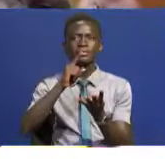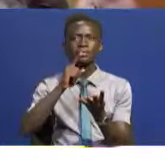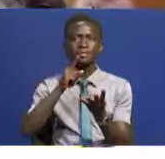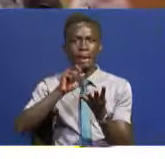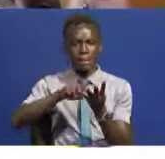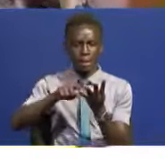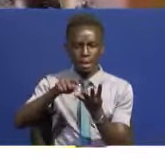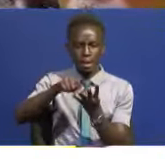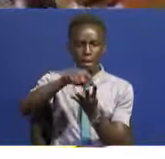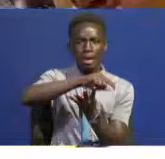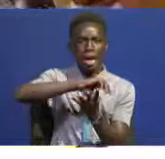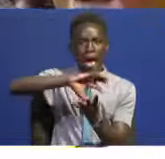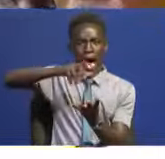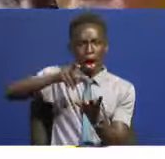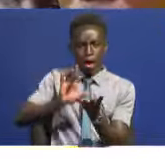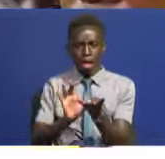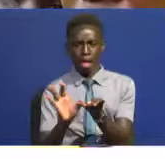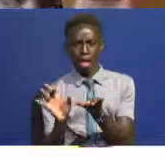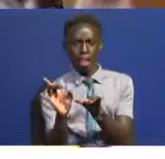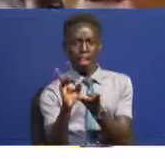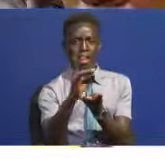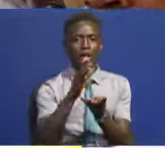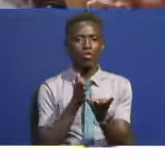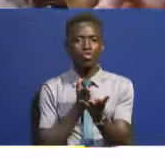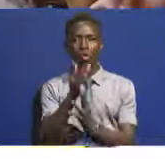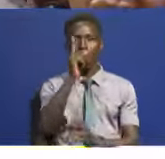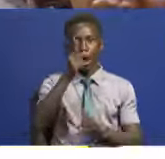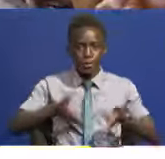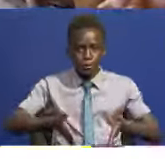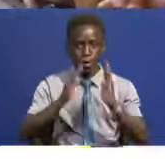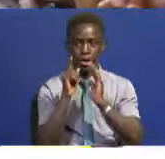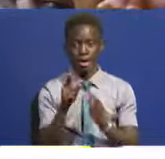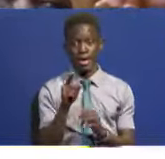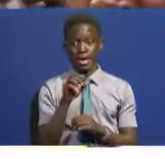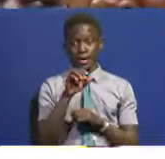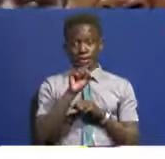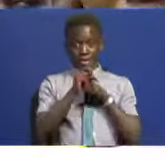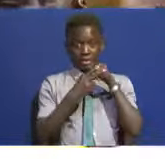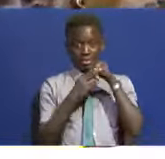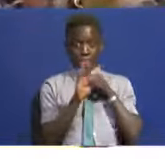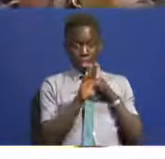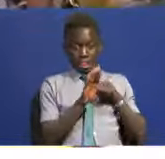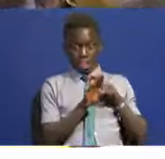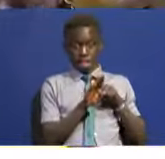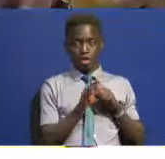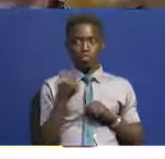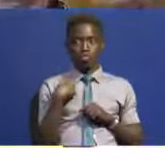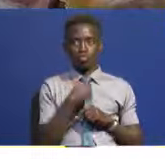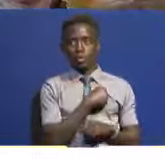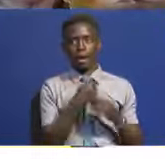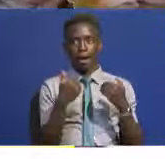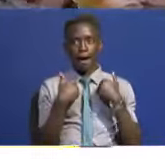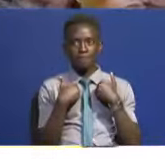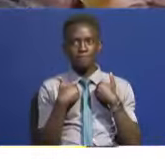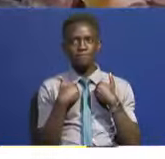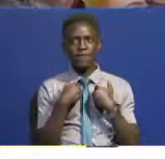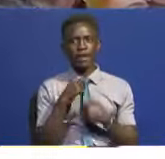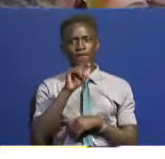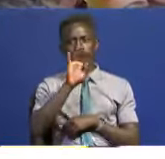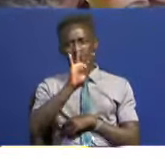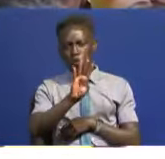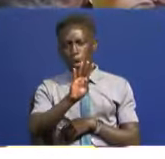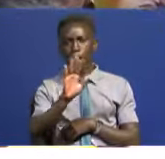connecting these counties. We, among the 57 billion shillings, tumeweza kuweka kama bilioni nne